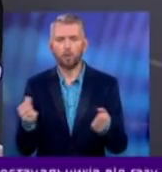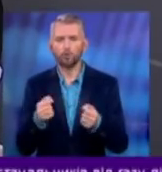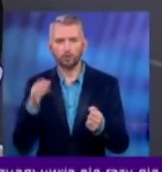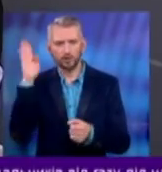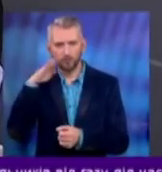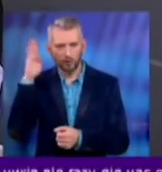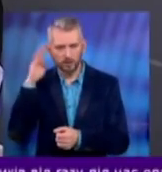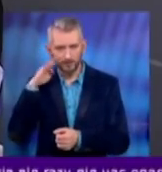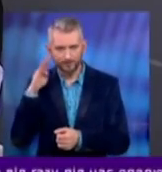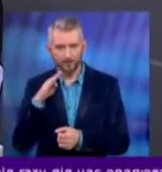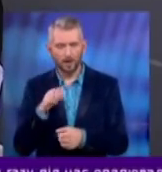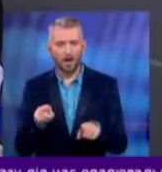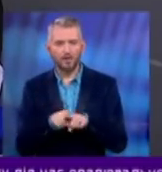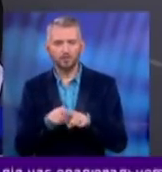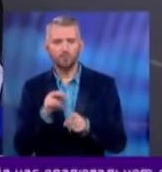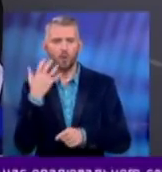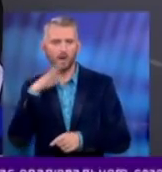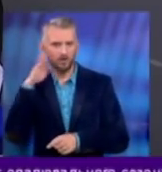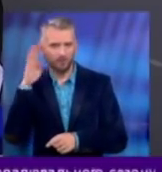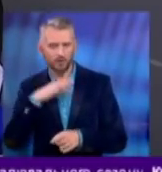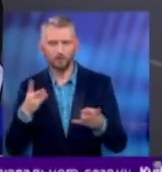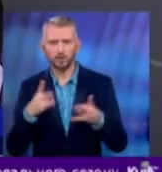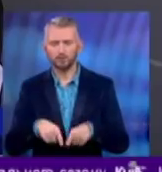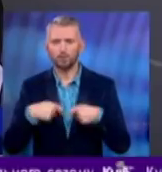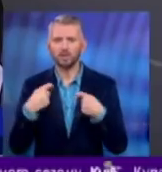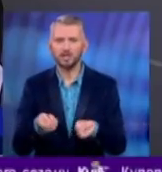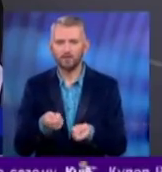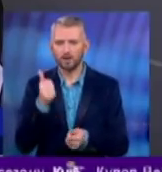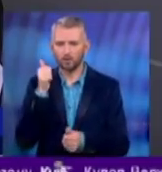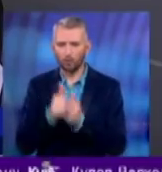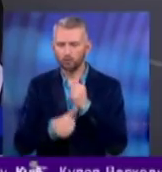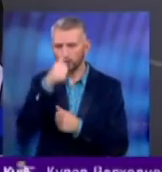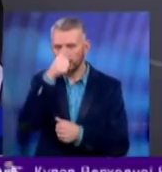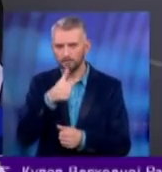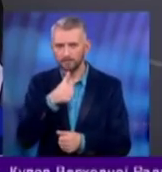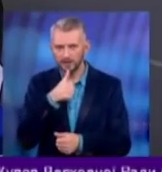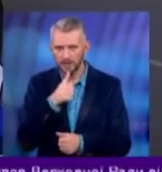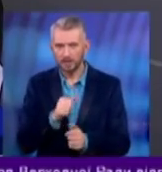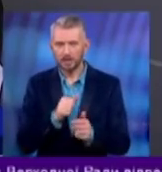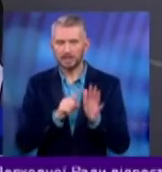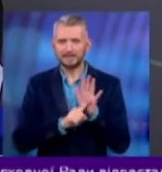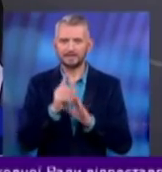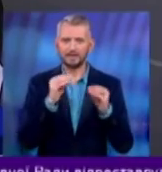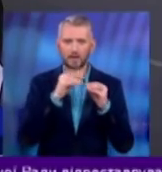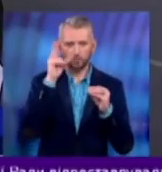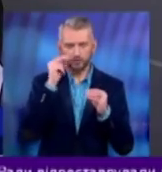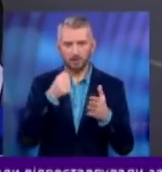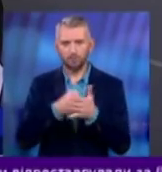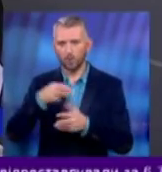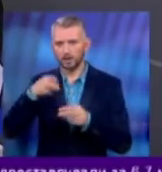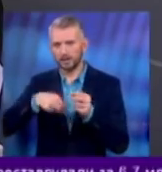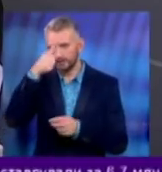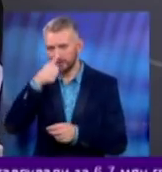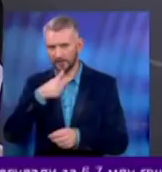воді аналогічно і по гарячій потрібно передавати кожного місяця з 10-го числа по кінець